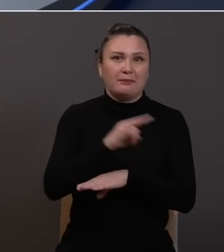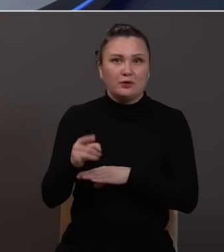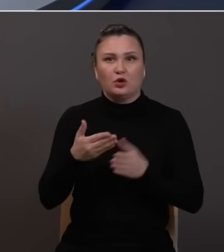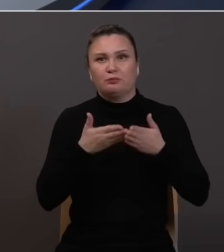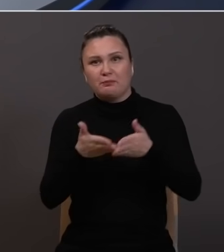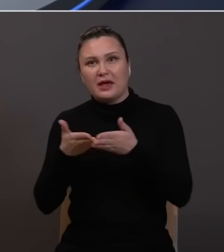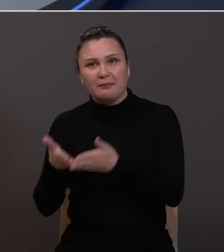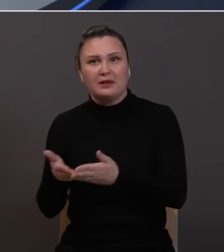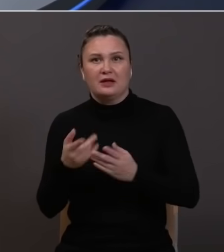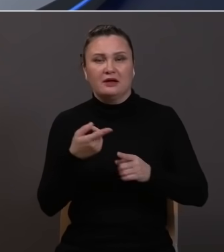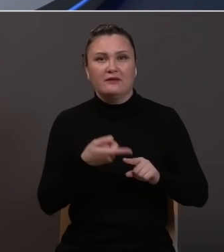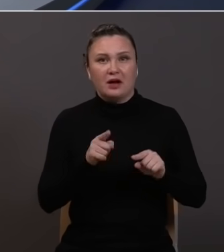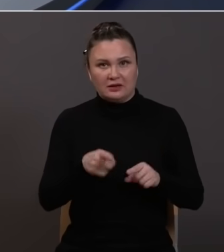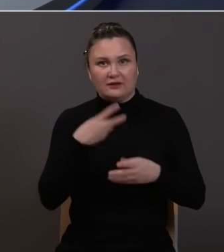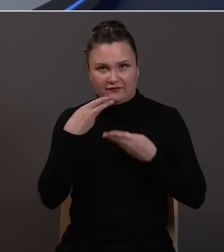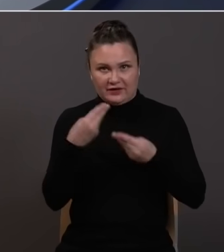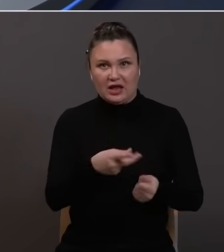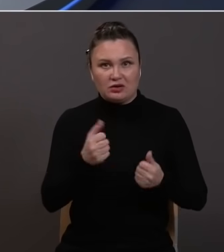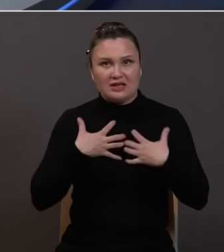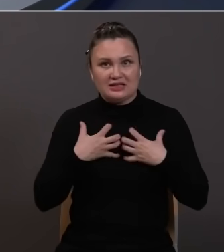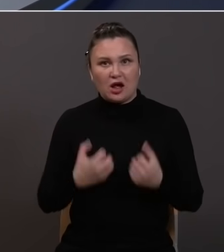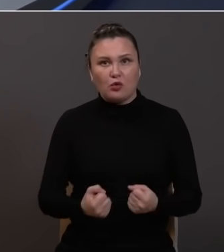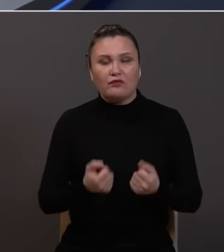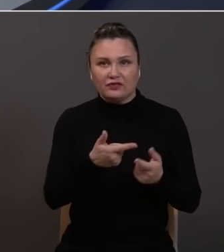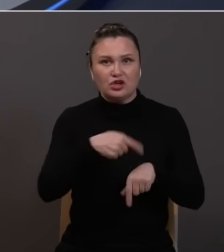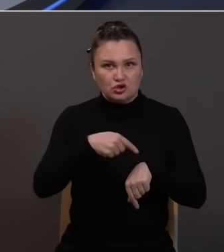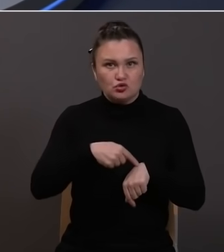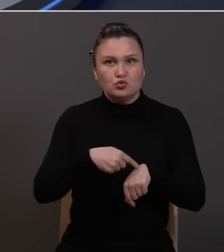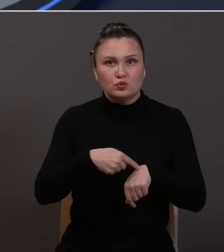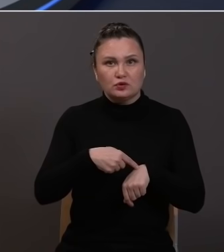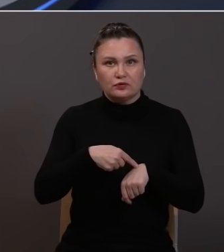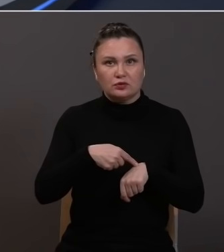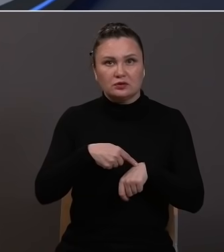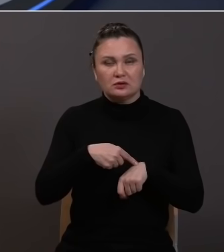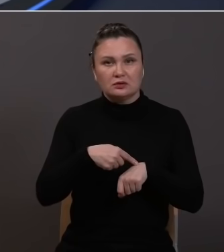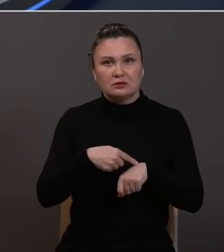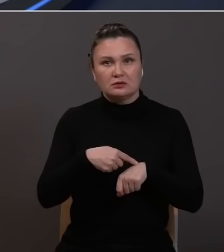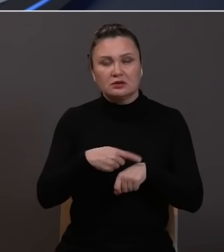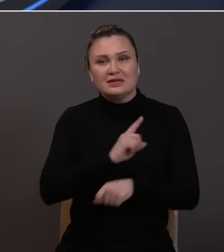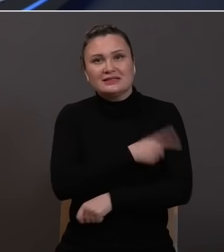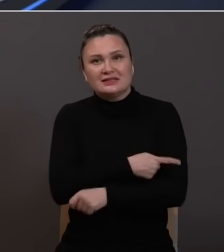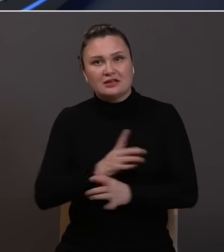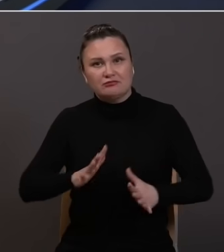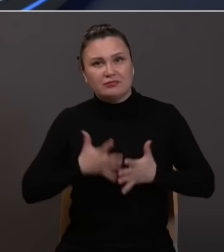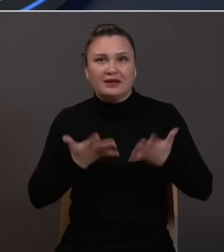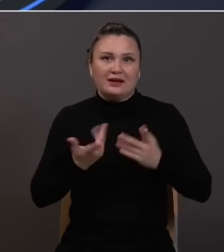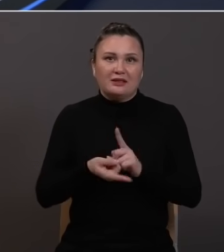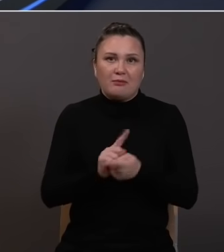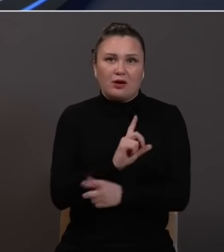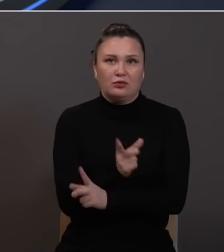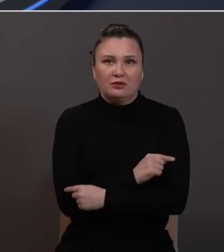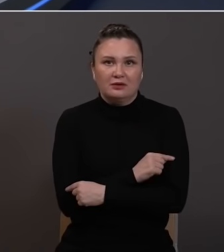переплывы, они сказываются на здоровье? Вы чувствуете прилив сил или наоборот